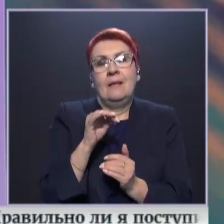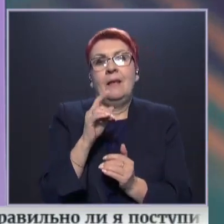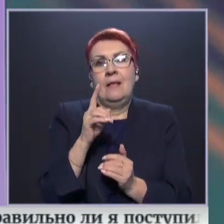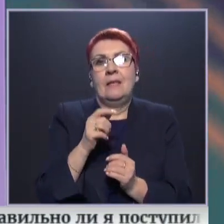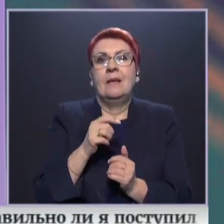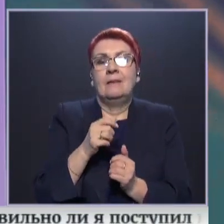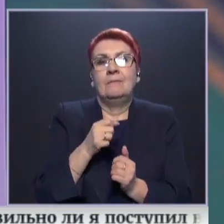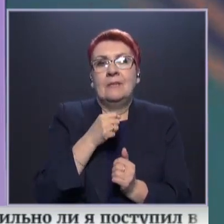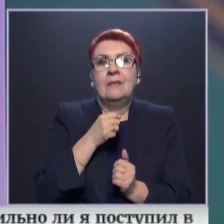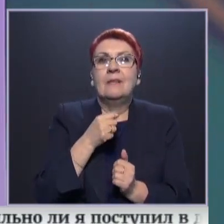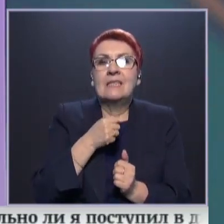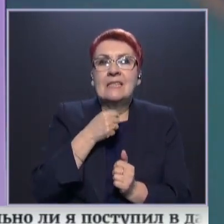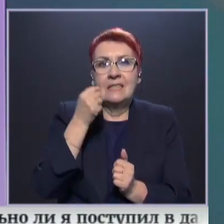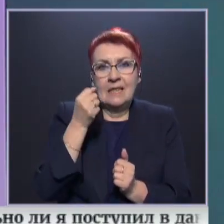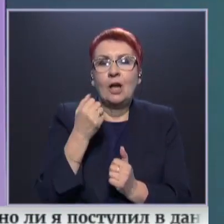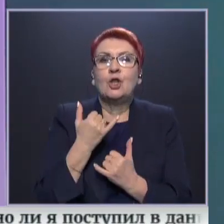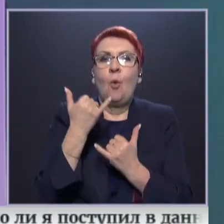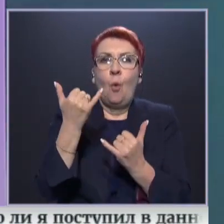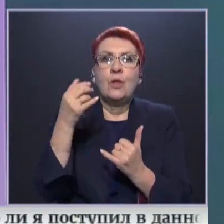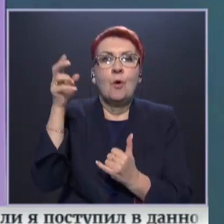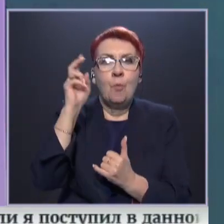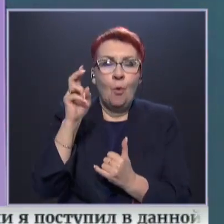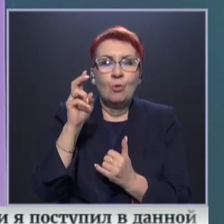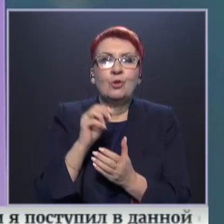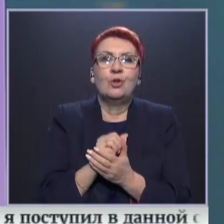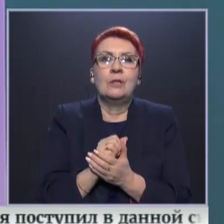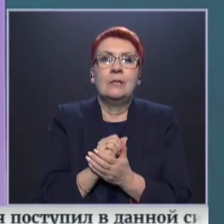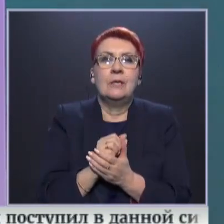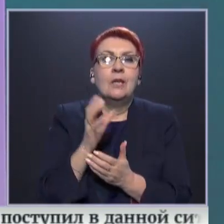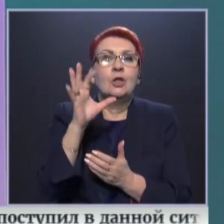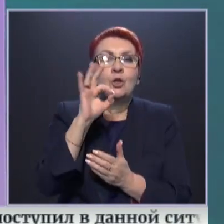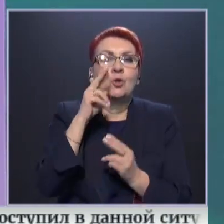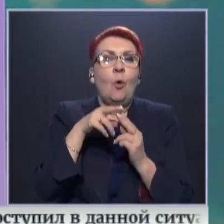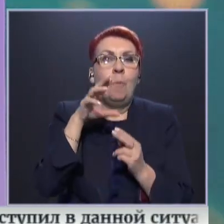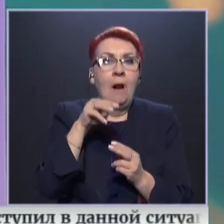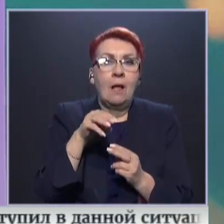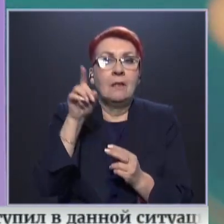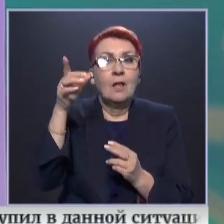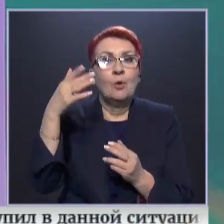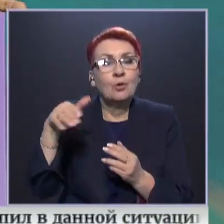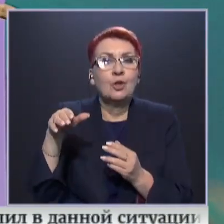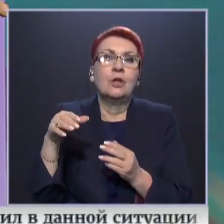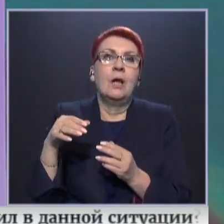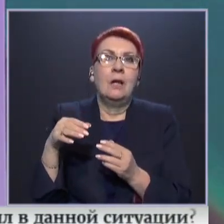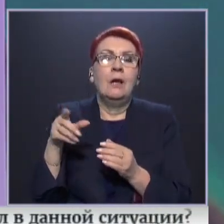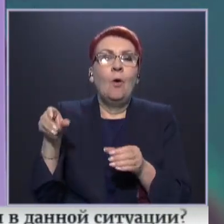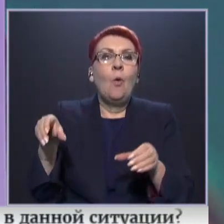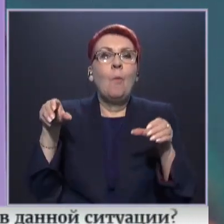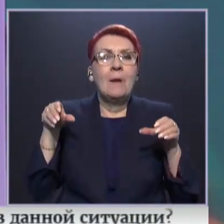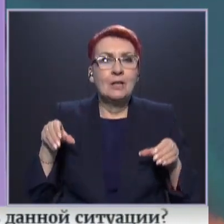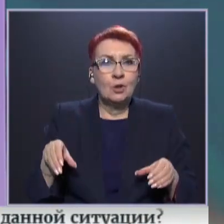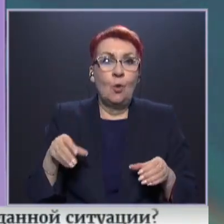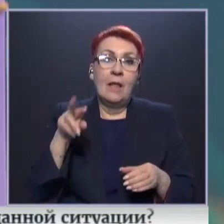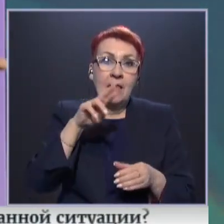собрат, этот угодник Божий, эта святая, они уже стоят у престола Божества. Я соединен с